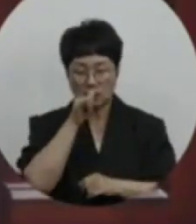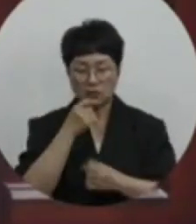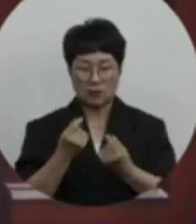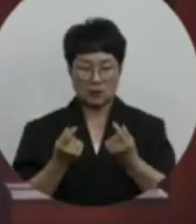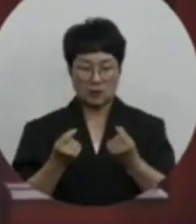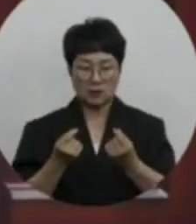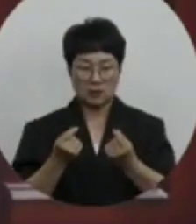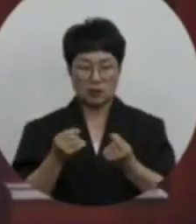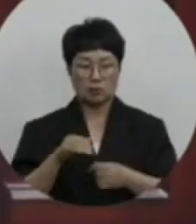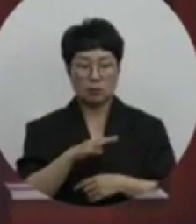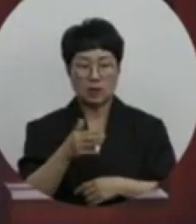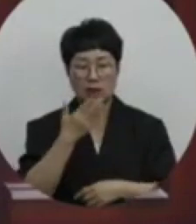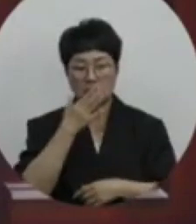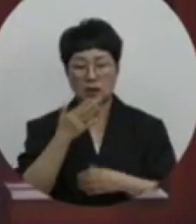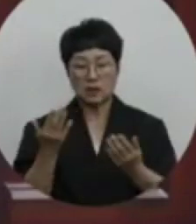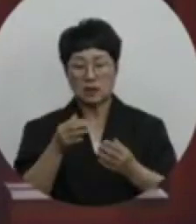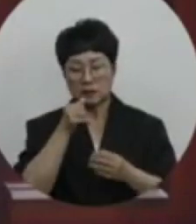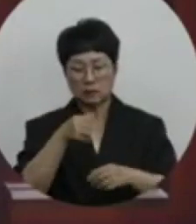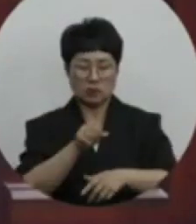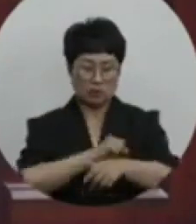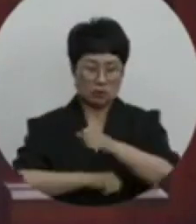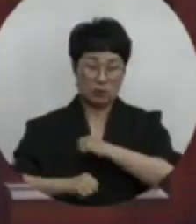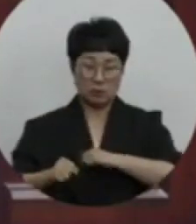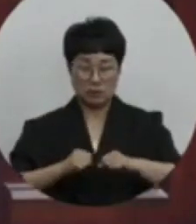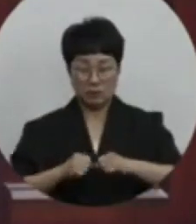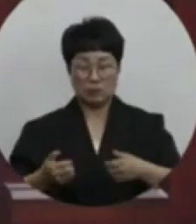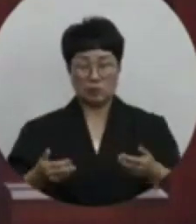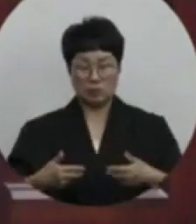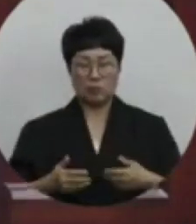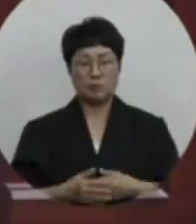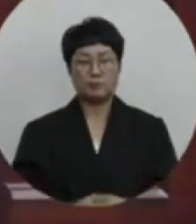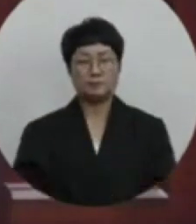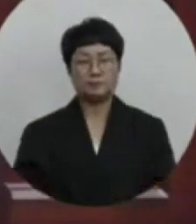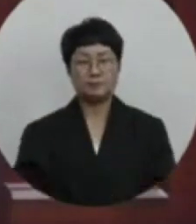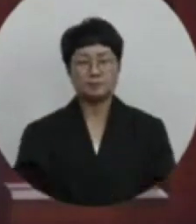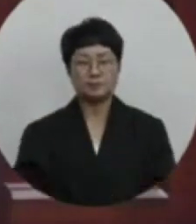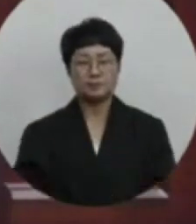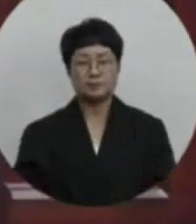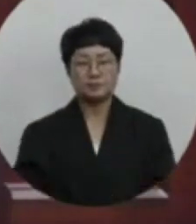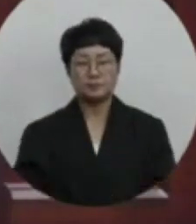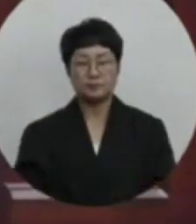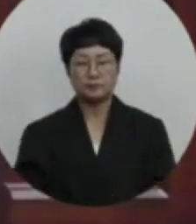있다면 적극적으로 움직여야 할 때라고 생각합니다.